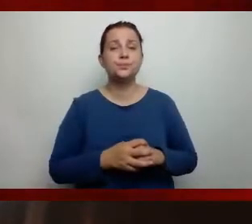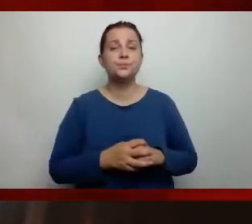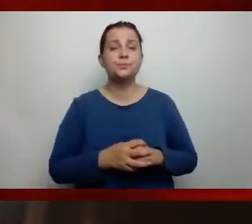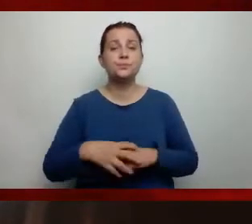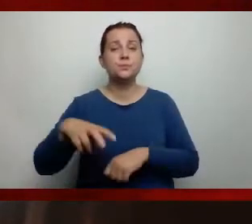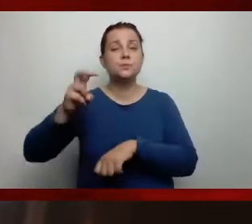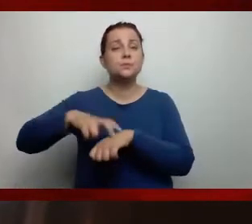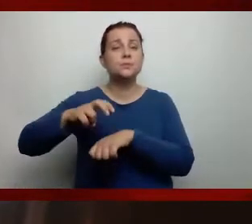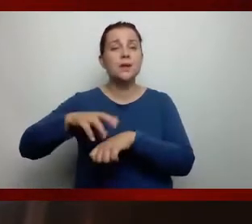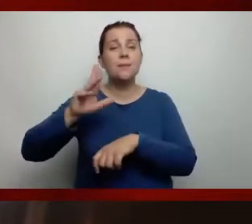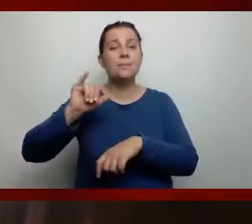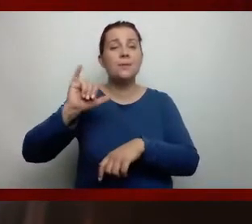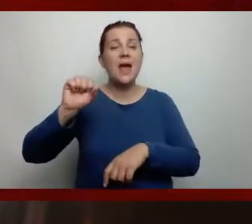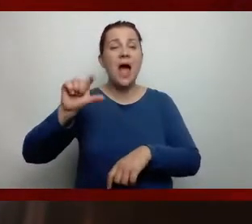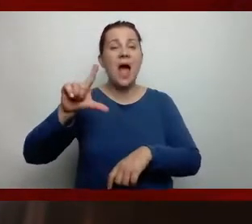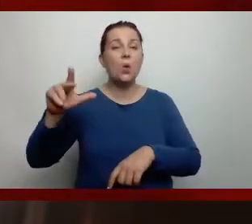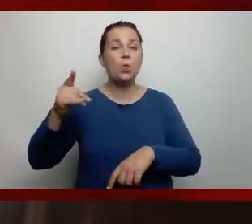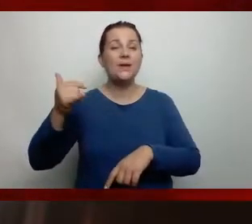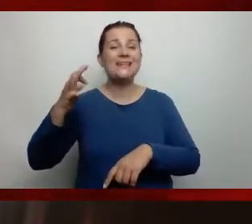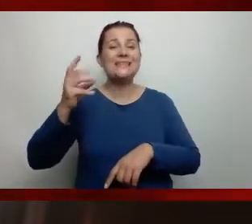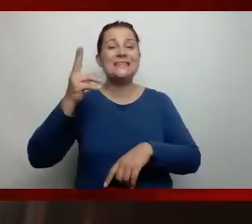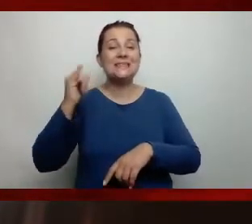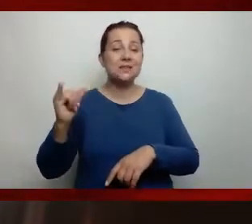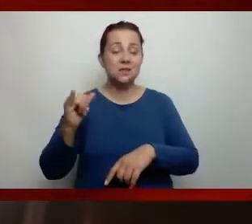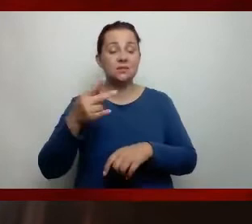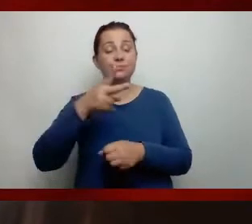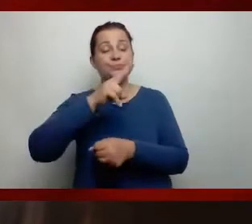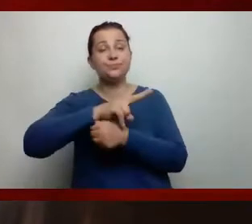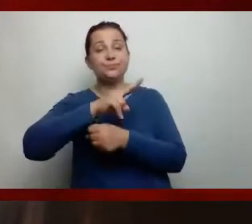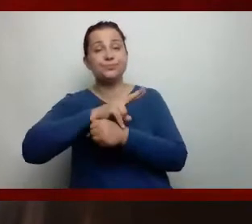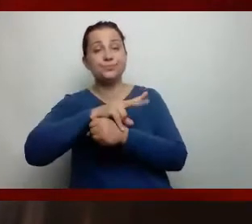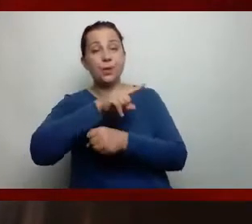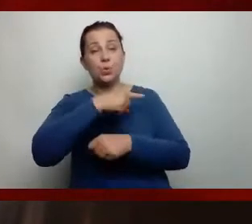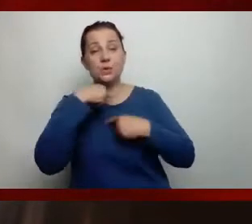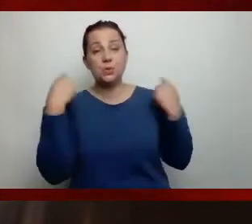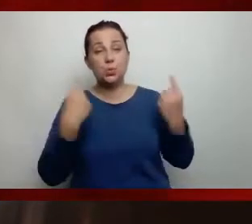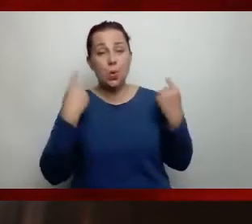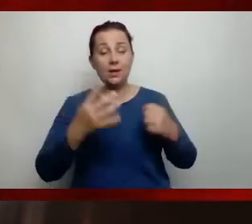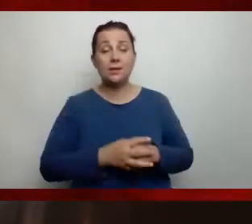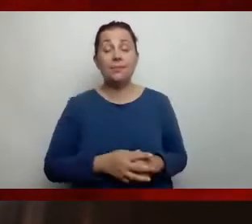doktora Białyńskiego Biruli. Trzeba powiedzieć wtedy, że w tym czasie